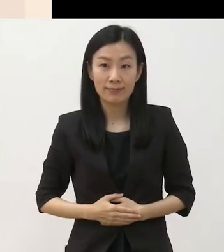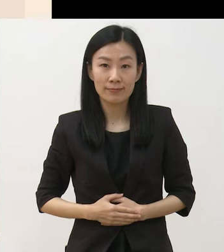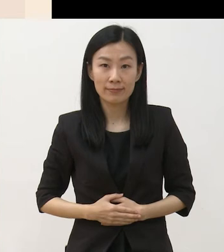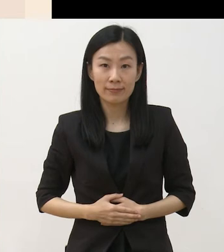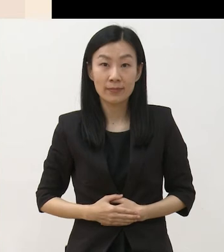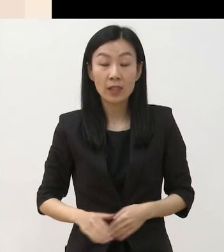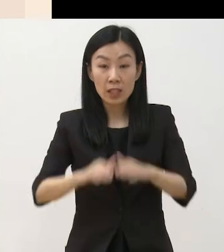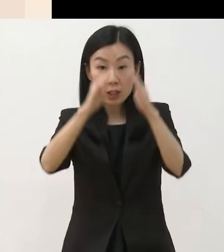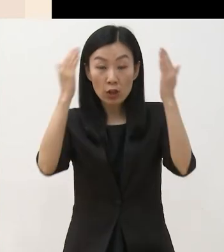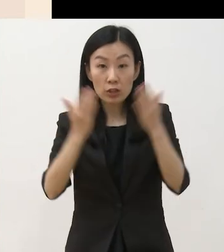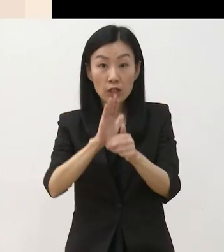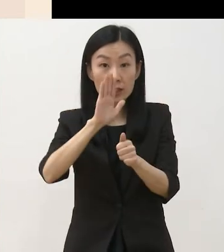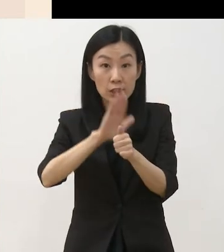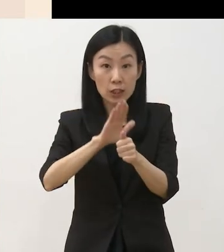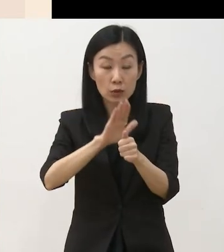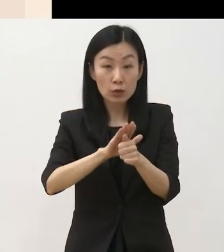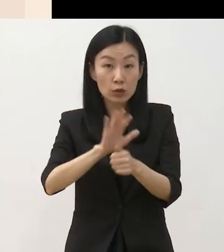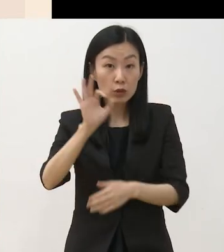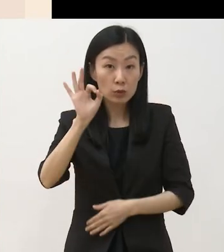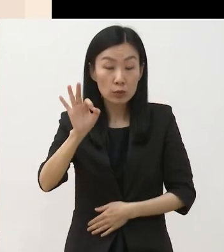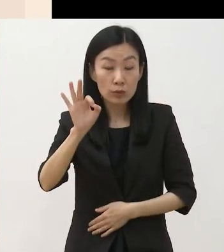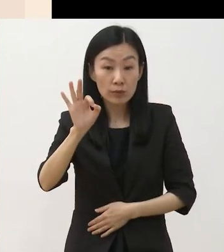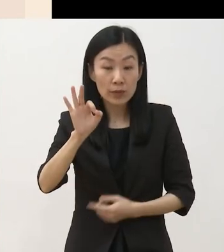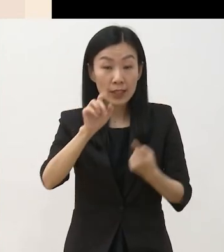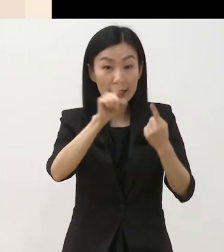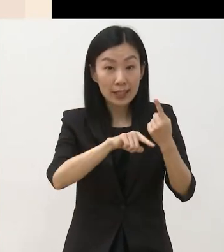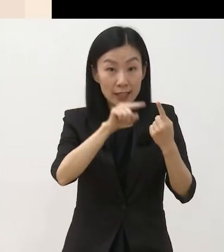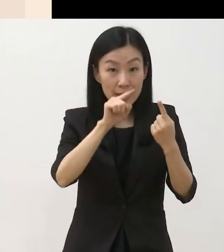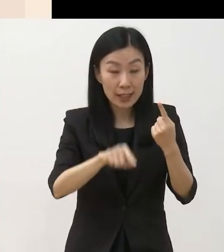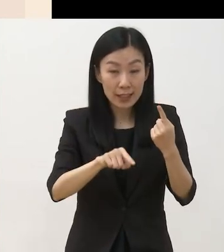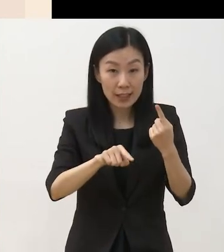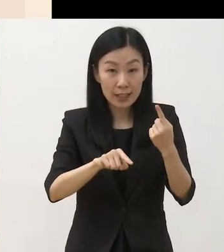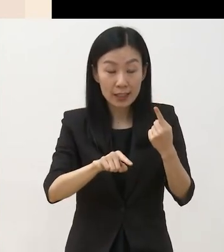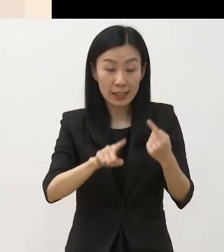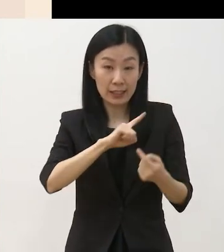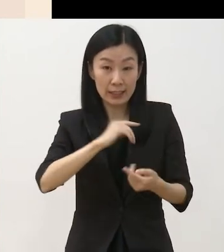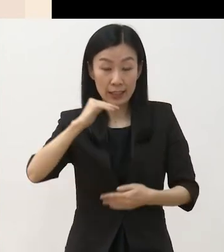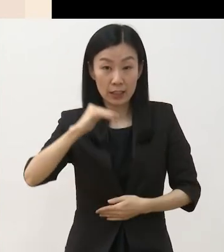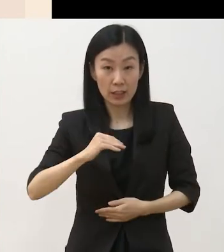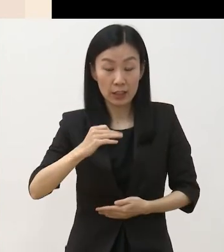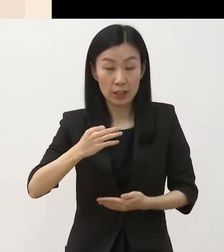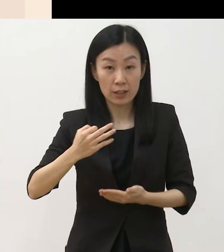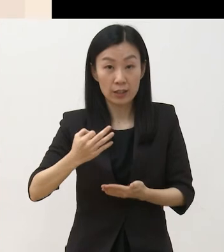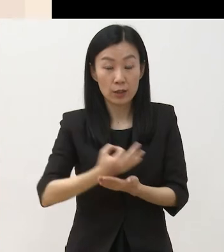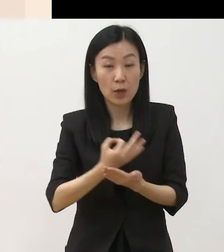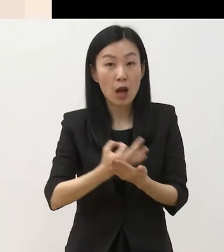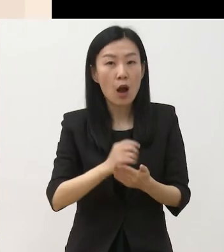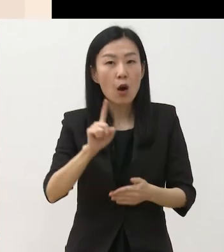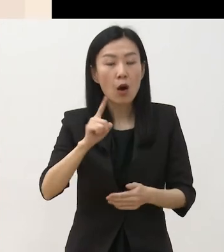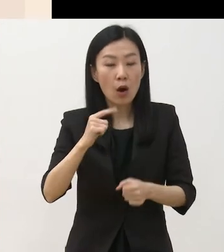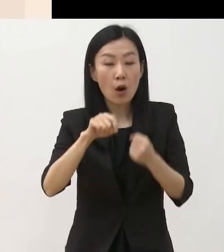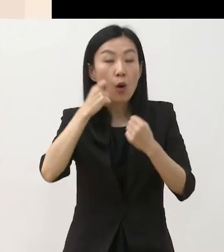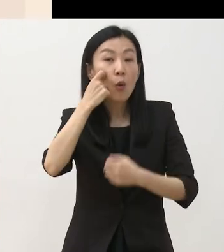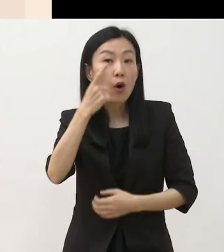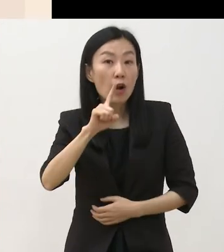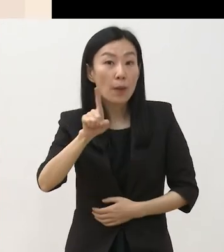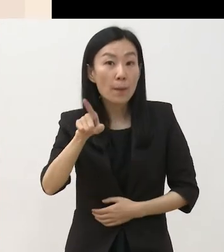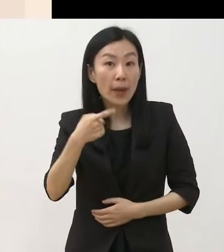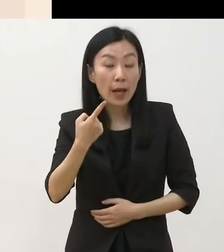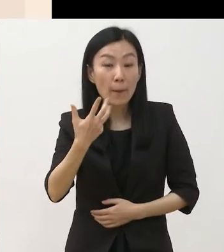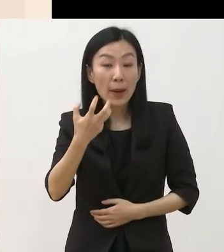전체적인 지원 규모는 1인당 최저임금 상승분을 반영해서 1인당 약월 183만 원